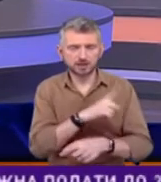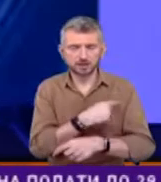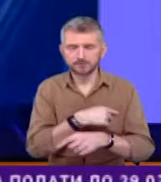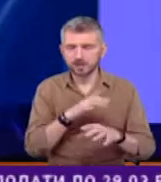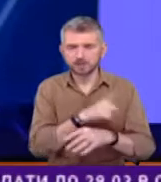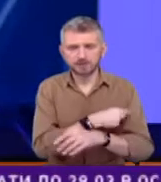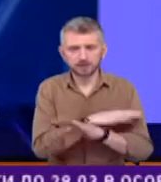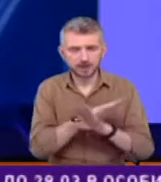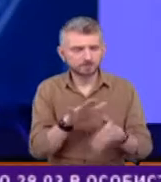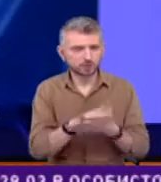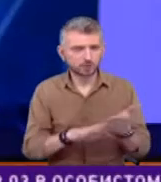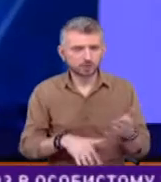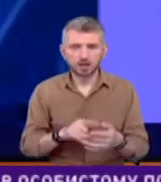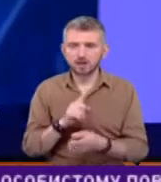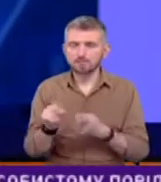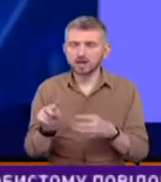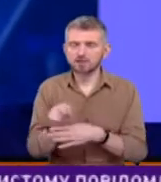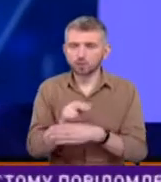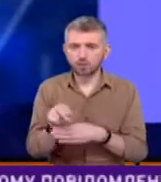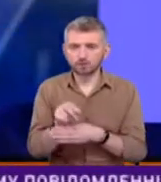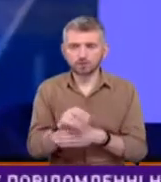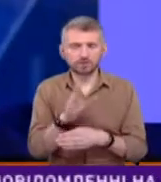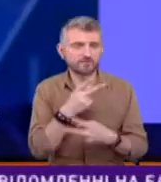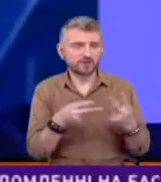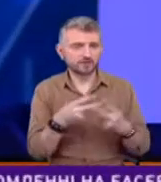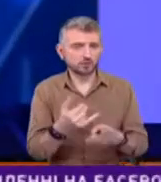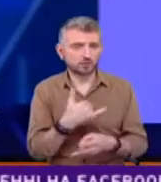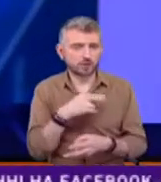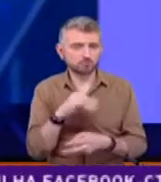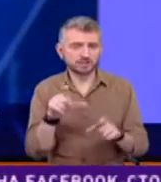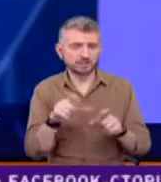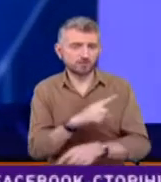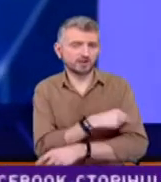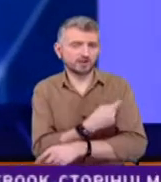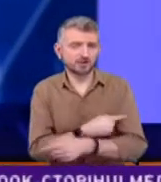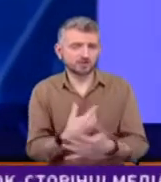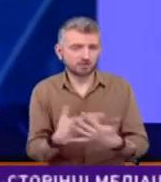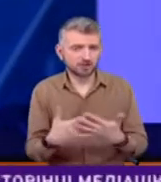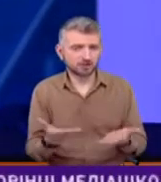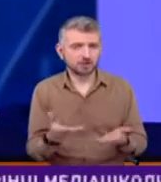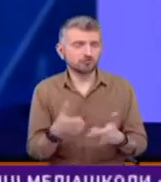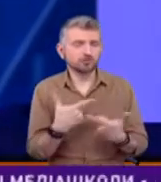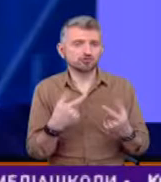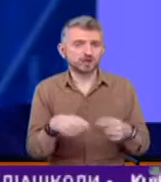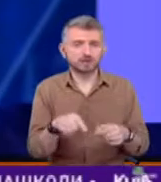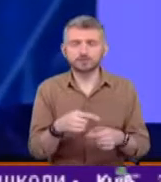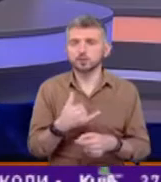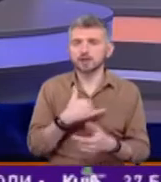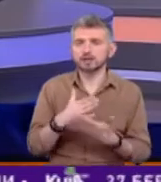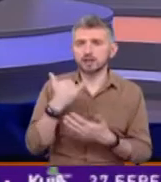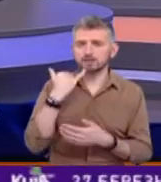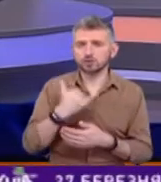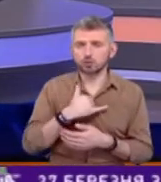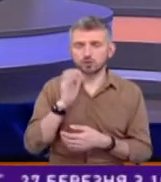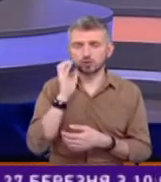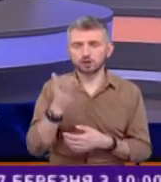В лікарні. Ну, перепрошую. Перевиховують. Він не тільки. В в'язниці. У нас би сидів би в лікарні там, чи ще десь. В нас є телефонний дзвінок на цей